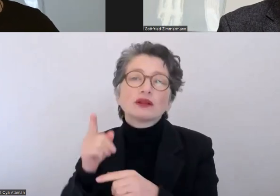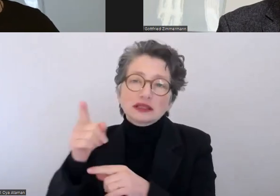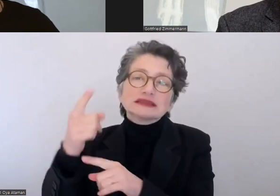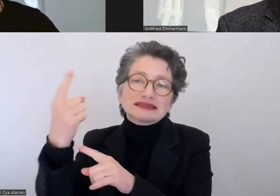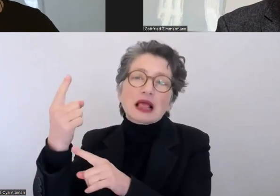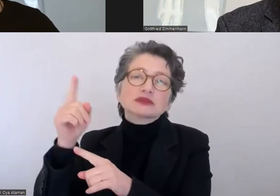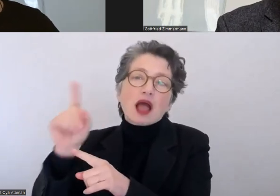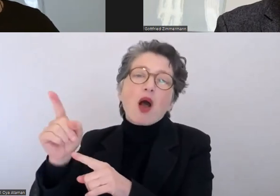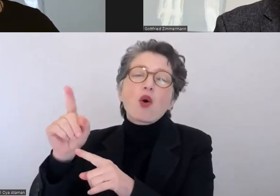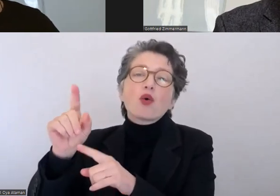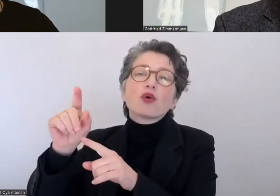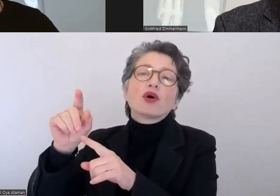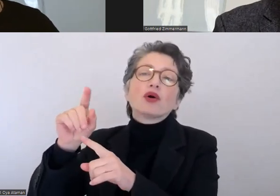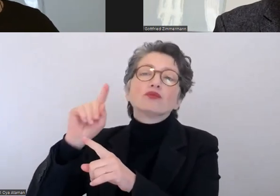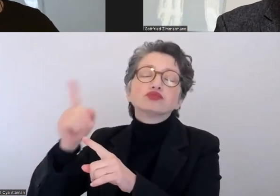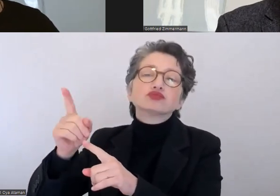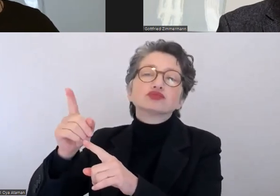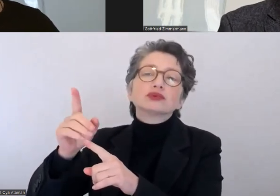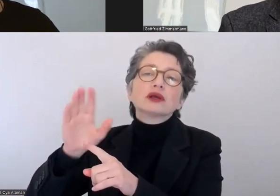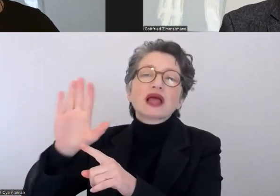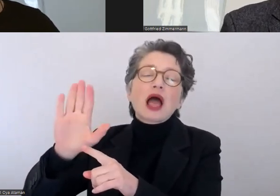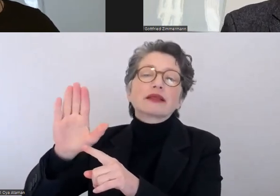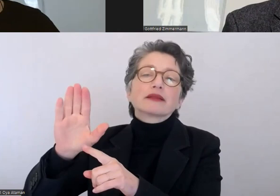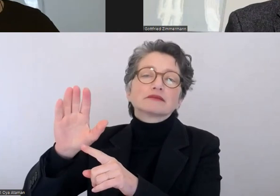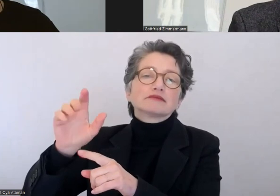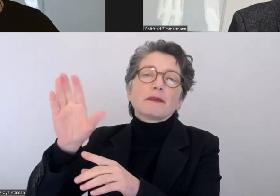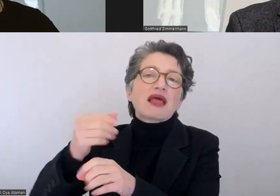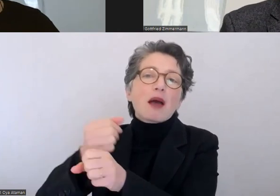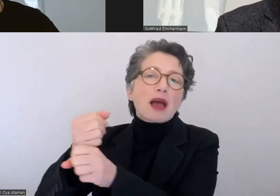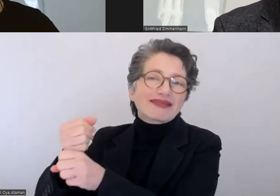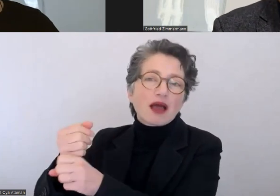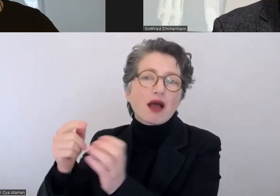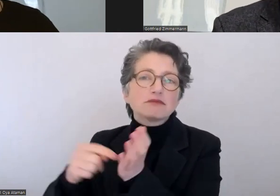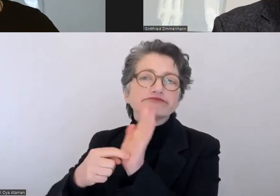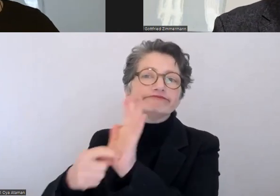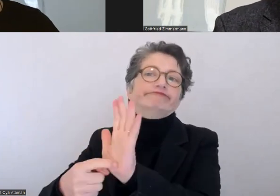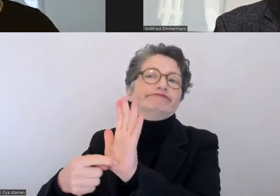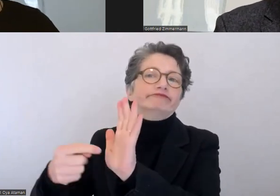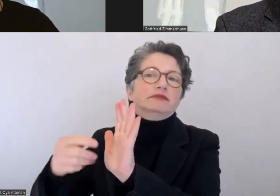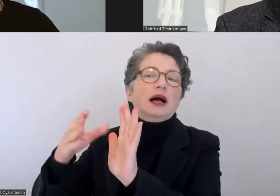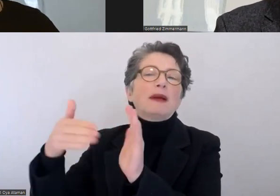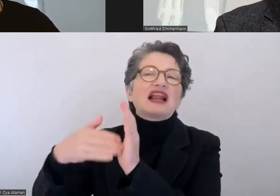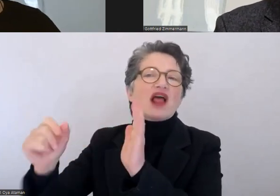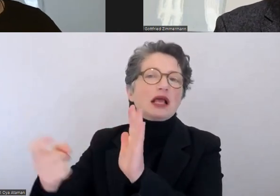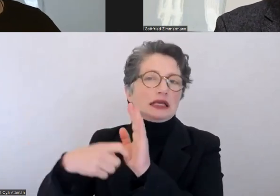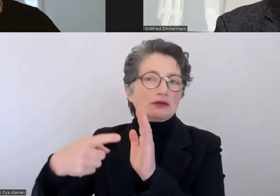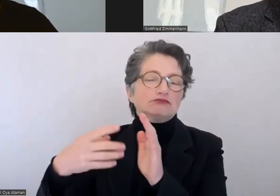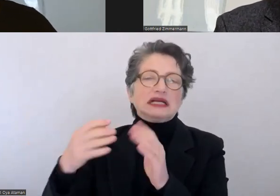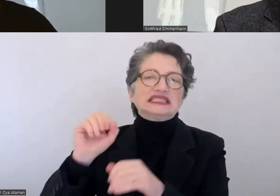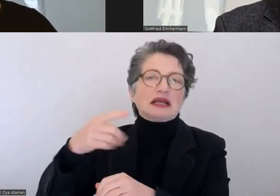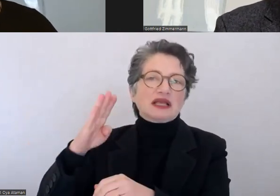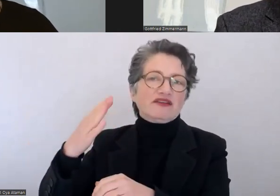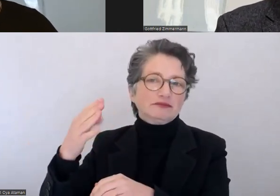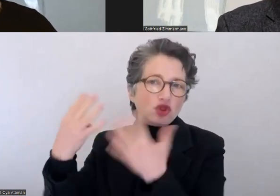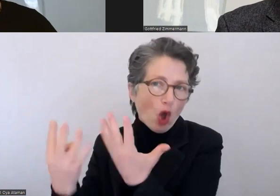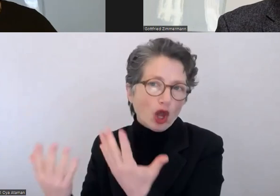entsprechende Arbeitsbedingungen zu gewährleisten. Sozialgesetzbuch, 9. Buch zum Beispiel. Und deswegen ist eigentlich immer